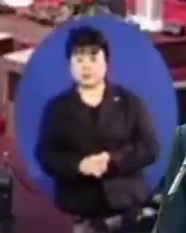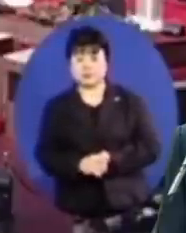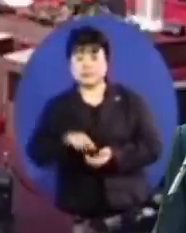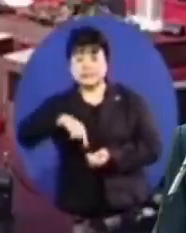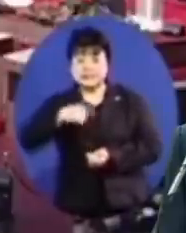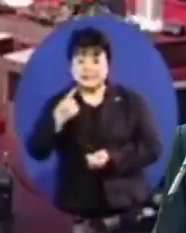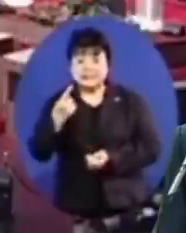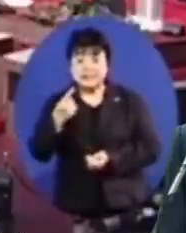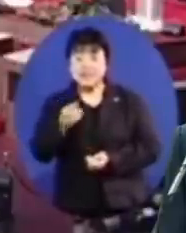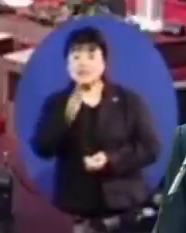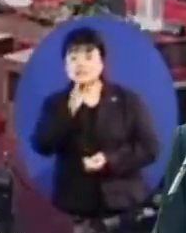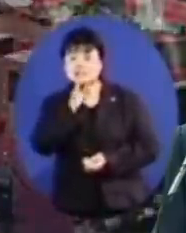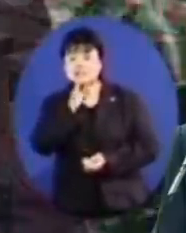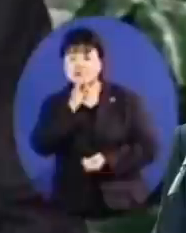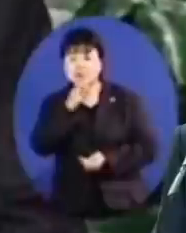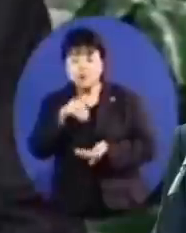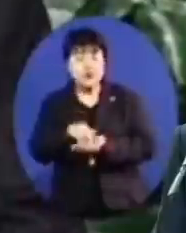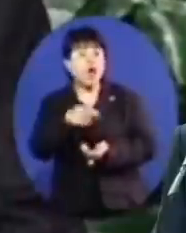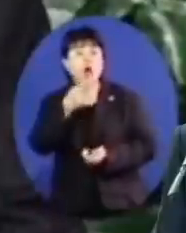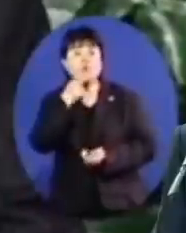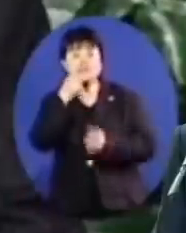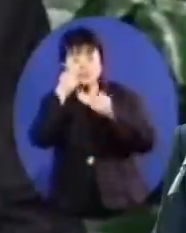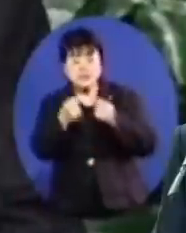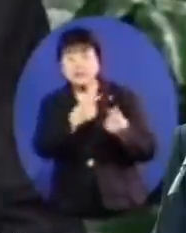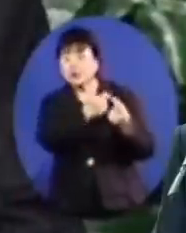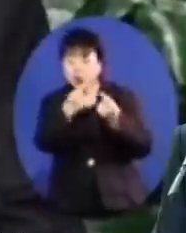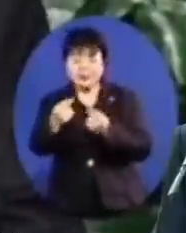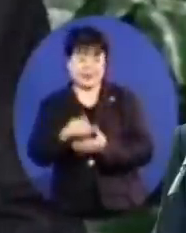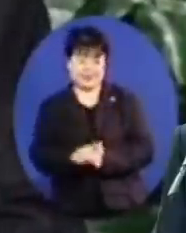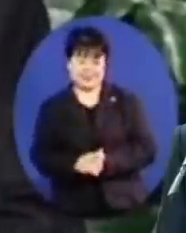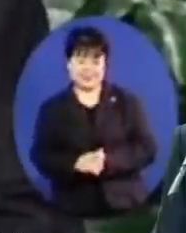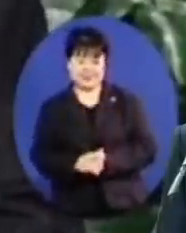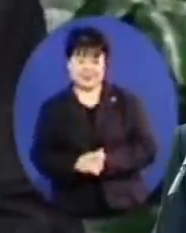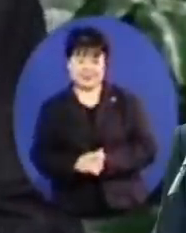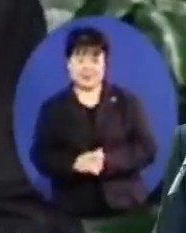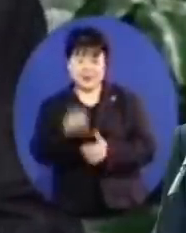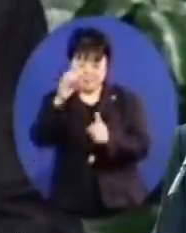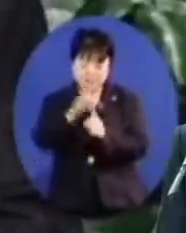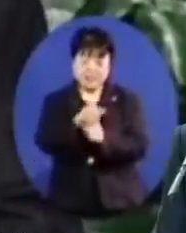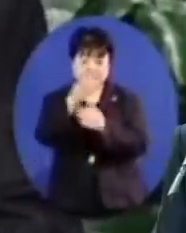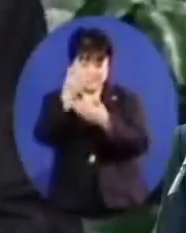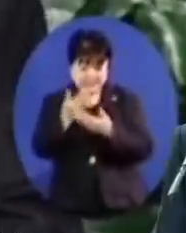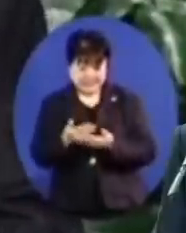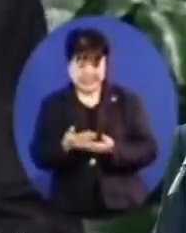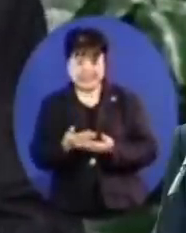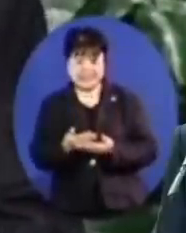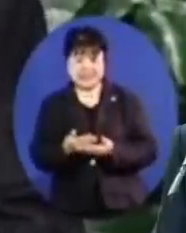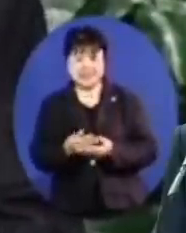자기가 정말 후회하지 않고 사는 인생인 것입니다. 자기 주어진 일을